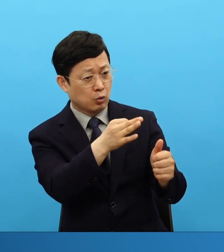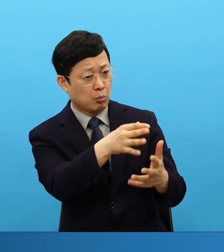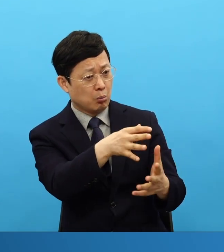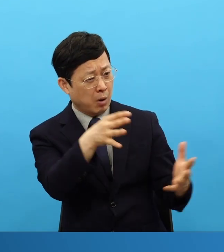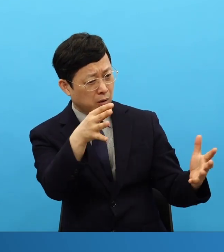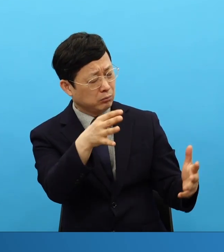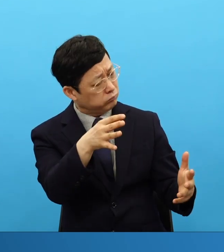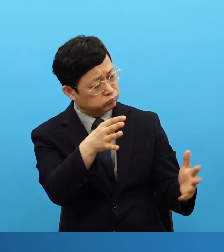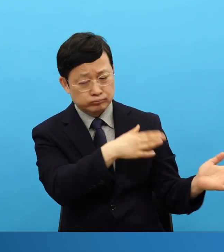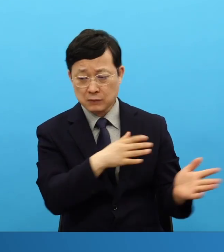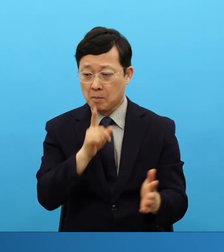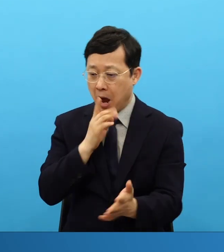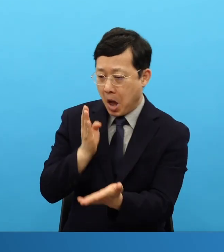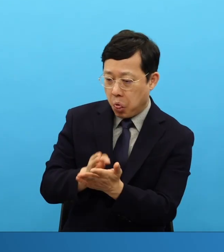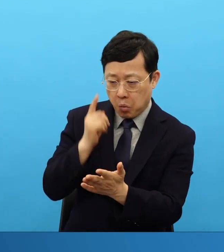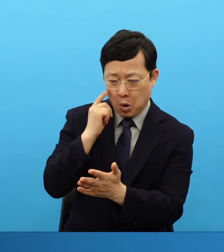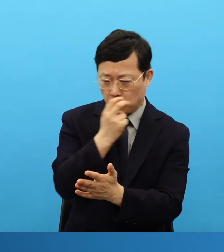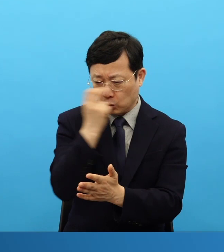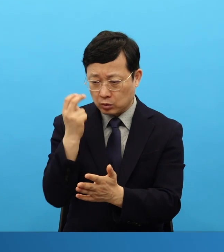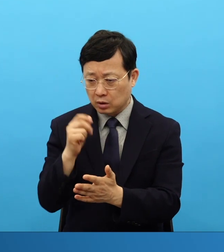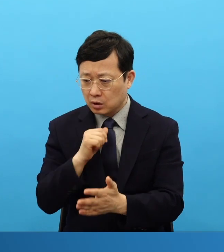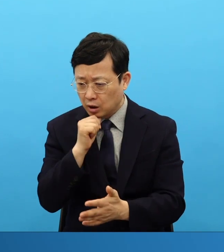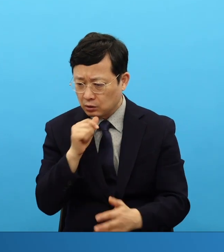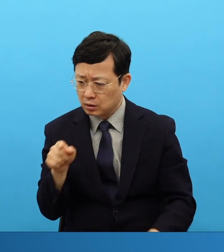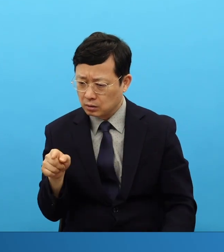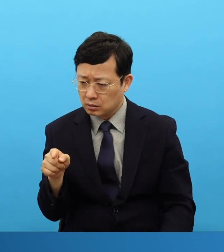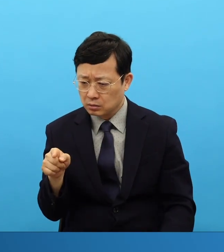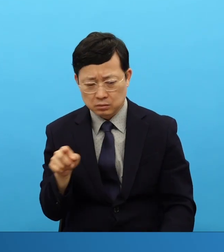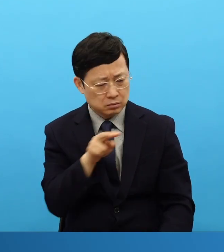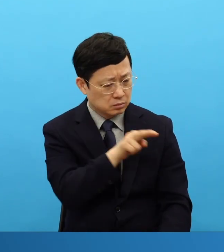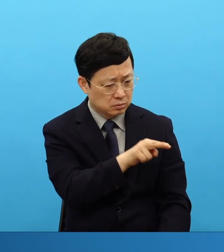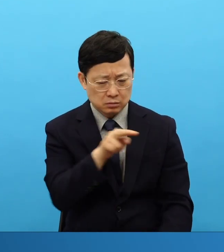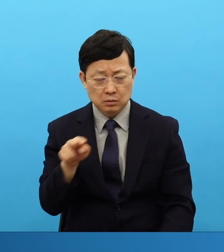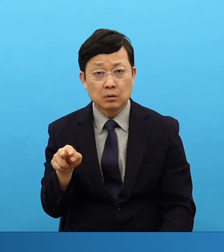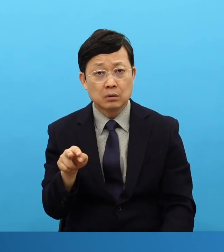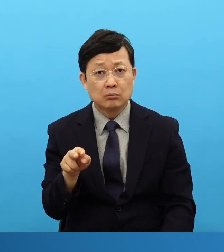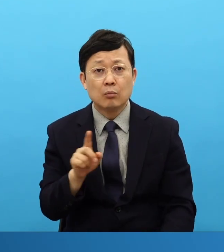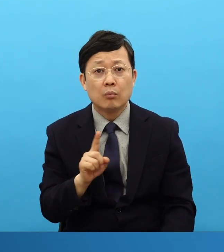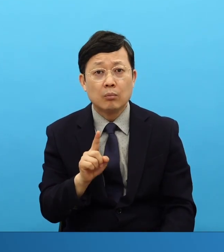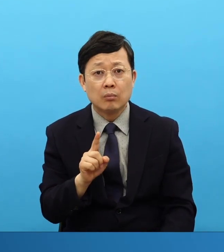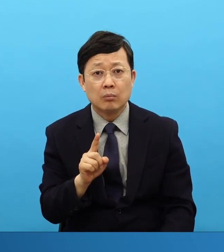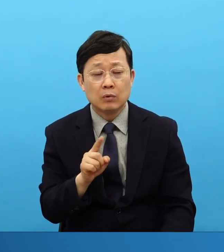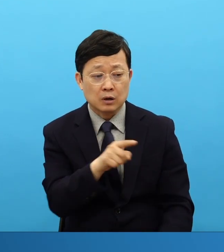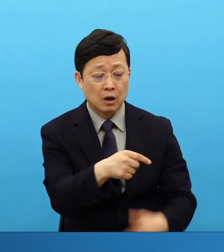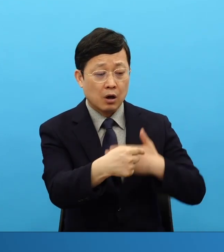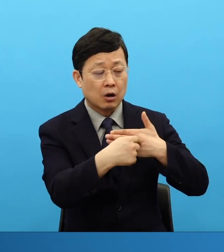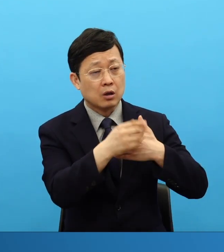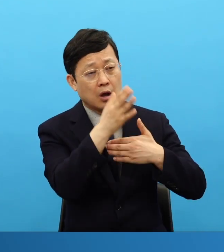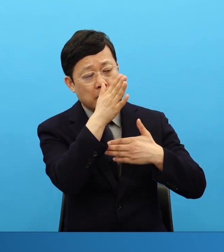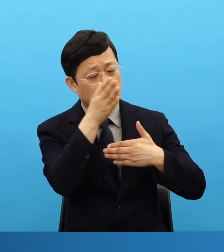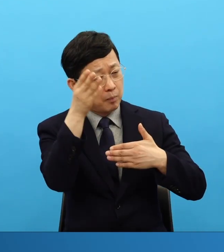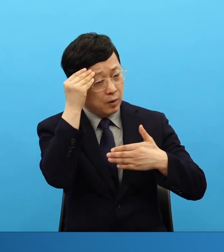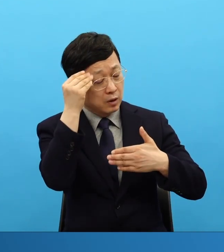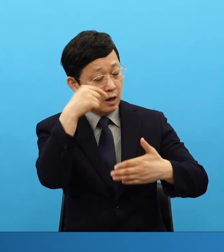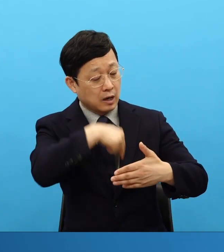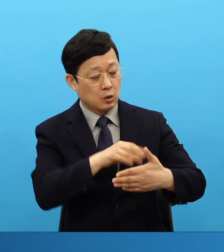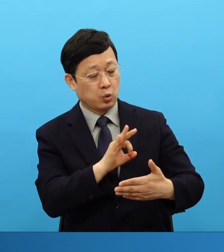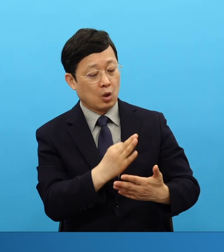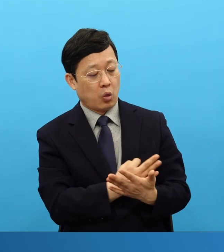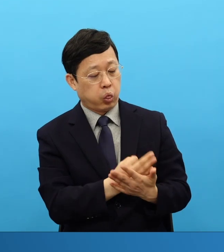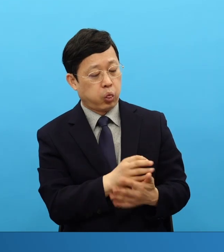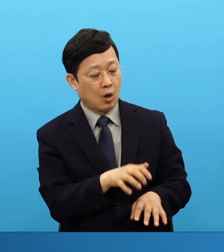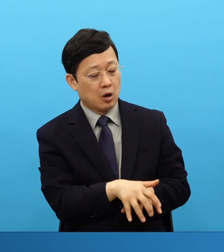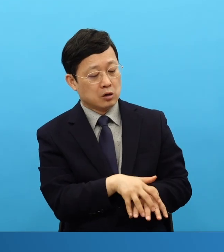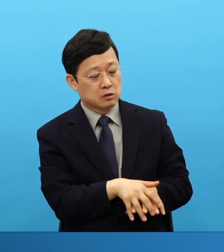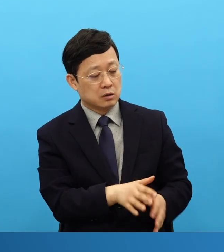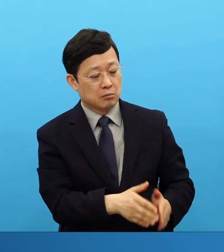돈 하나도 없어. But there's another person who's so smart, but he has no money at all. 차이 하나밖에 없어. There's only one difference. 이게 멍청한데 돈을 가지고 있는 시스템이 있는 거예요. Now this